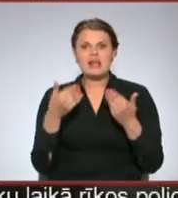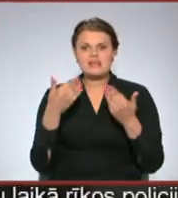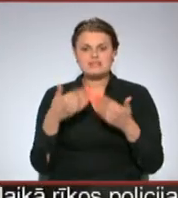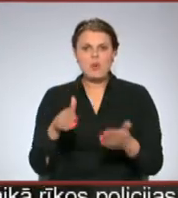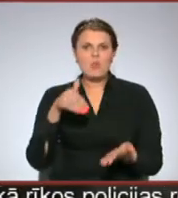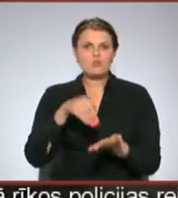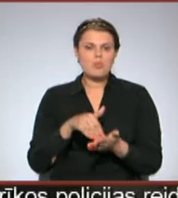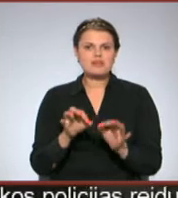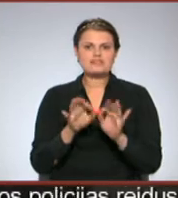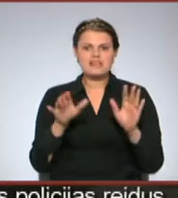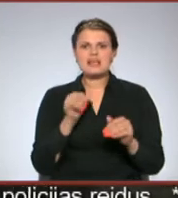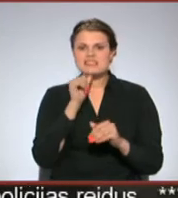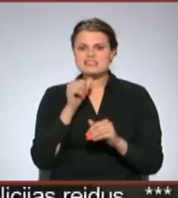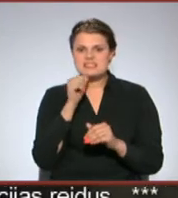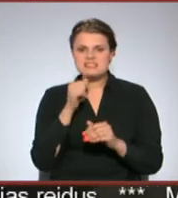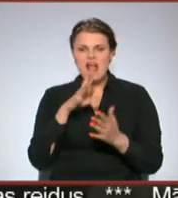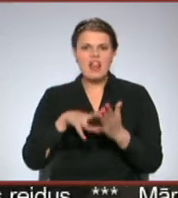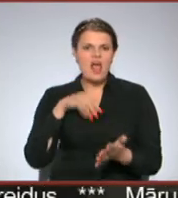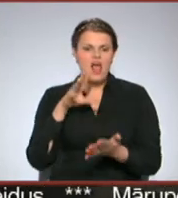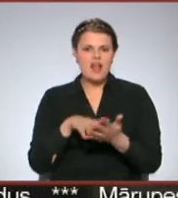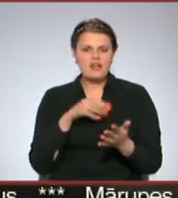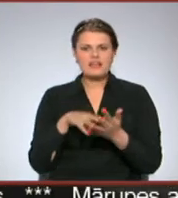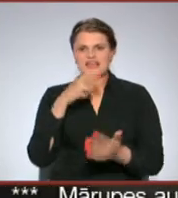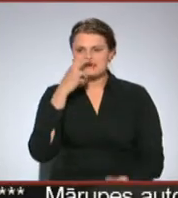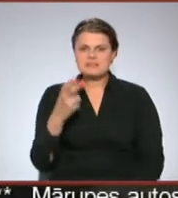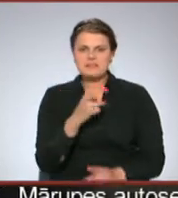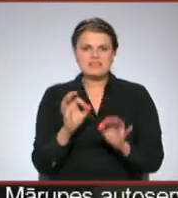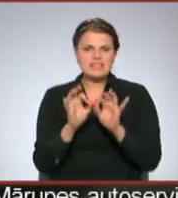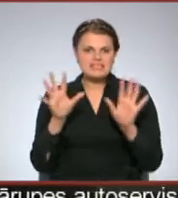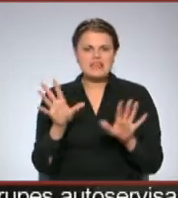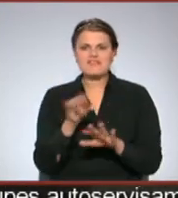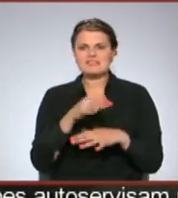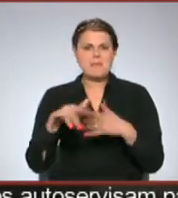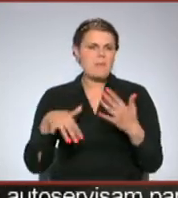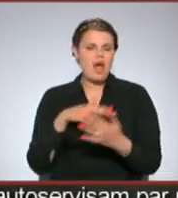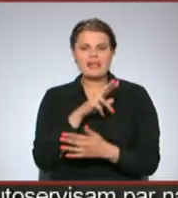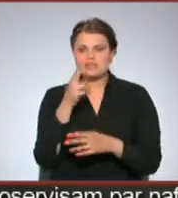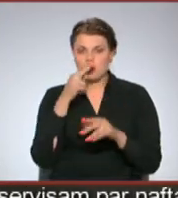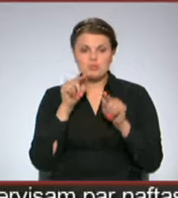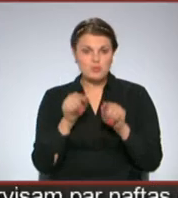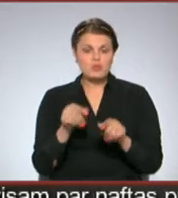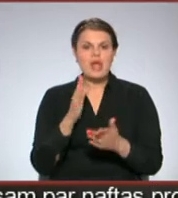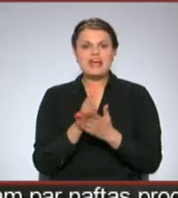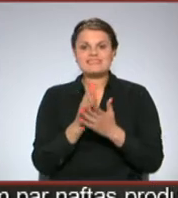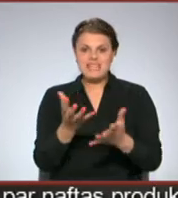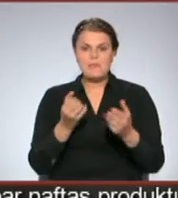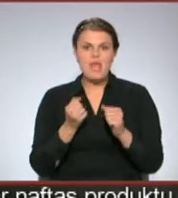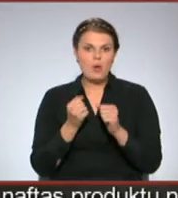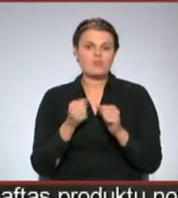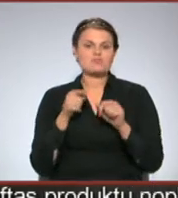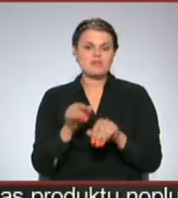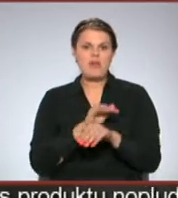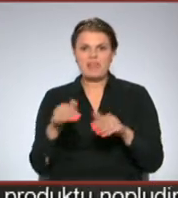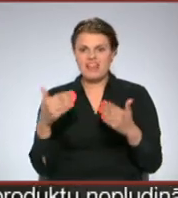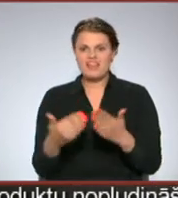nobloķēja, tad sākās zaļa aļģe, smirdoņa, visas pārējais, kas ir no turiem. Esam ieguvuši tādu